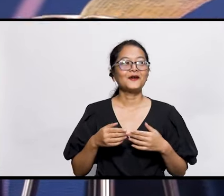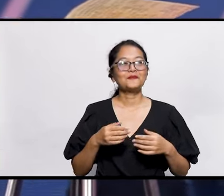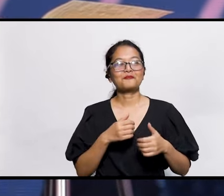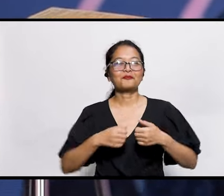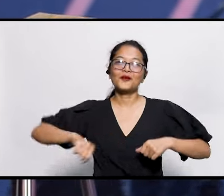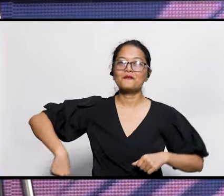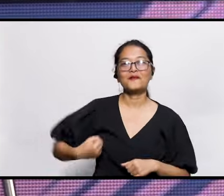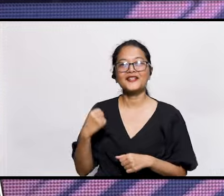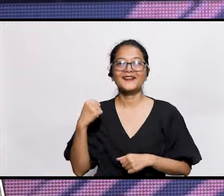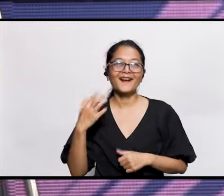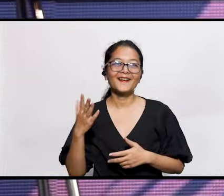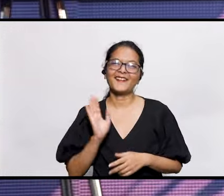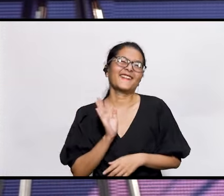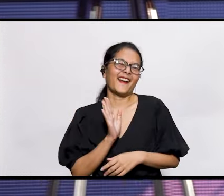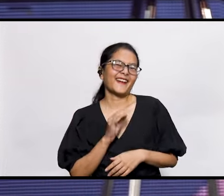gua salah